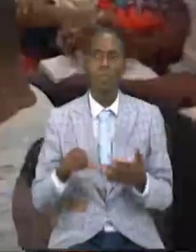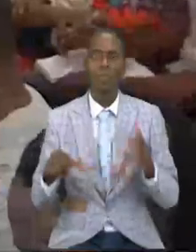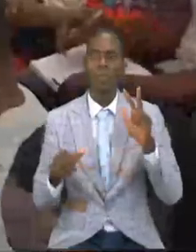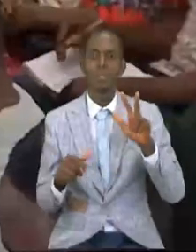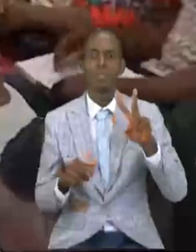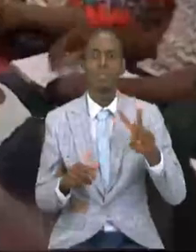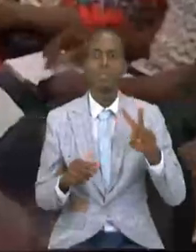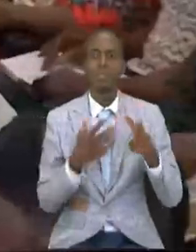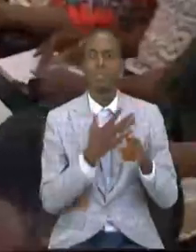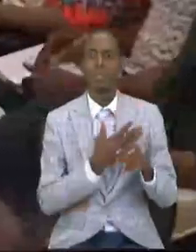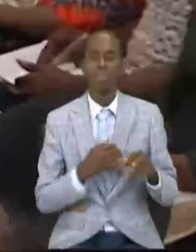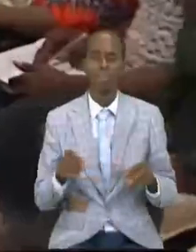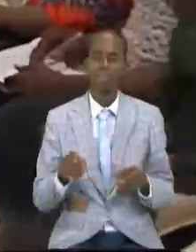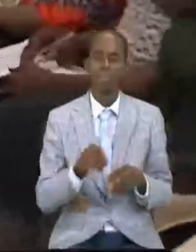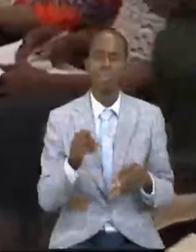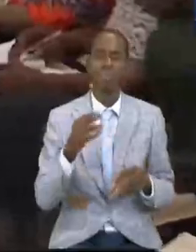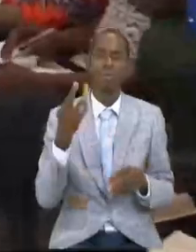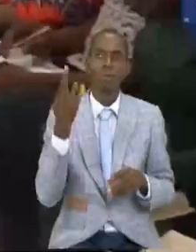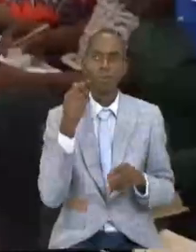Verset 32.